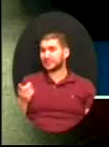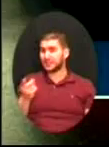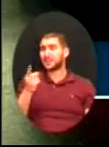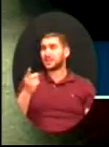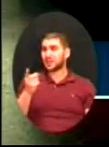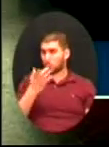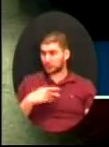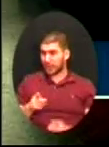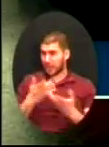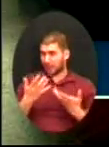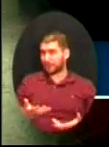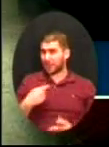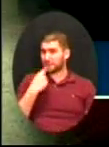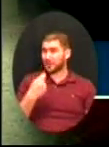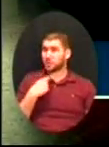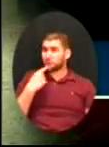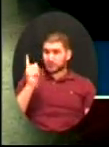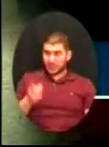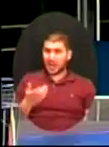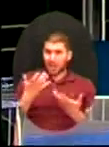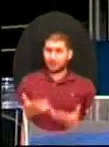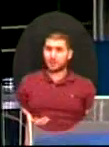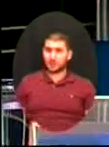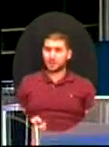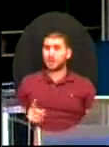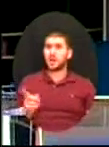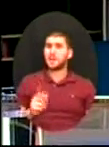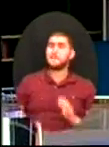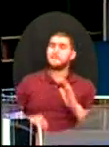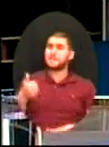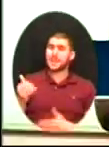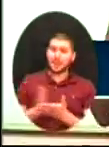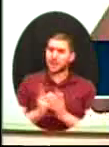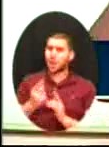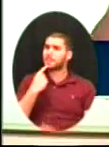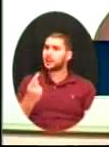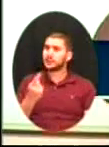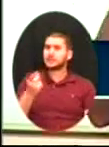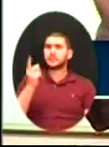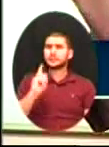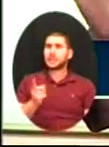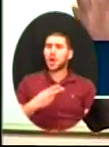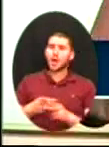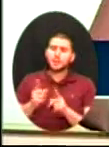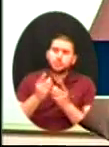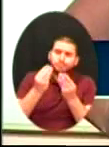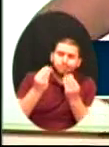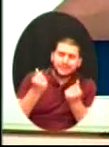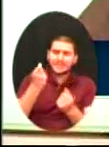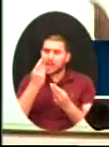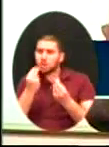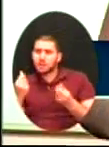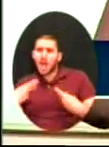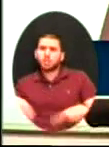הקשר הקונקרטי במקרה שלנו, אני חושב צריך להכביד. שבו לא תרח מנהל המכינה להגיד, כאשר יש לא רק צל של ספק, אלא יש ספק